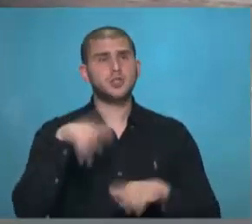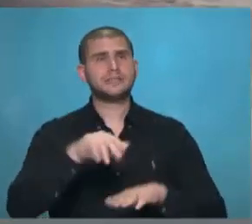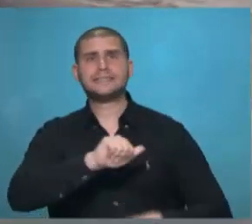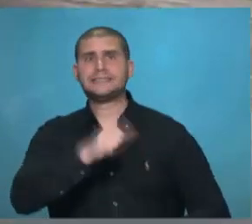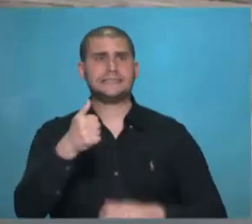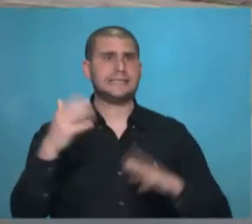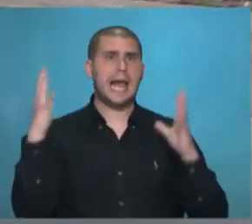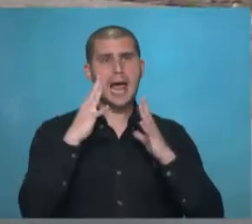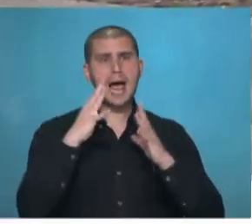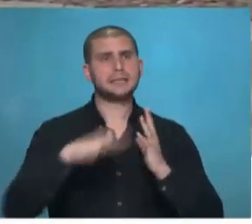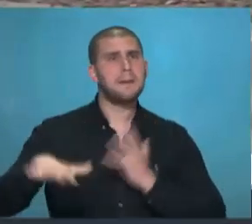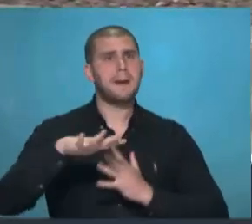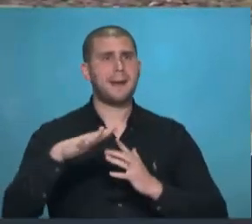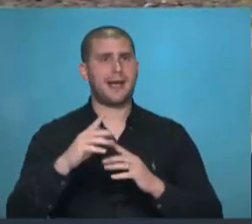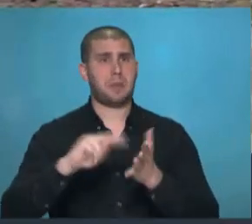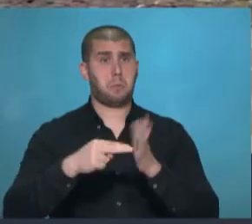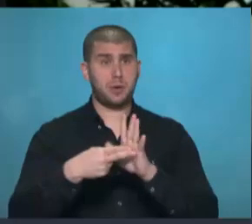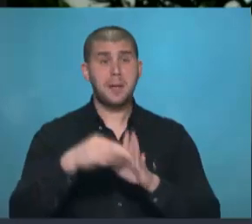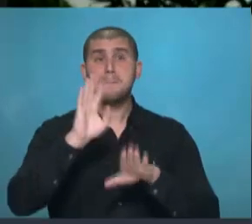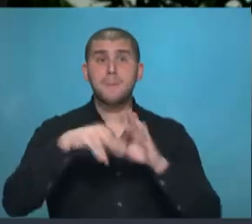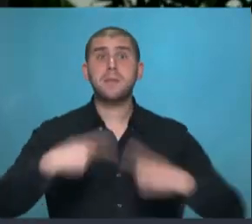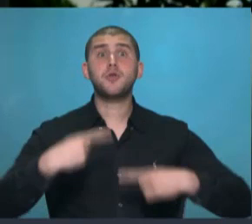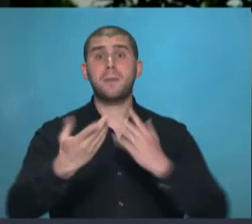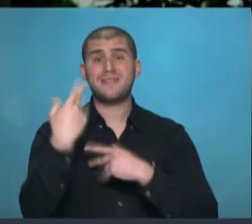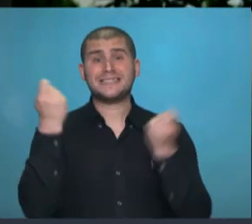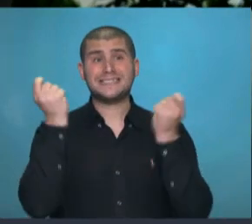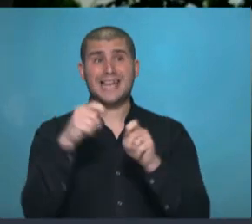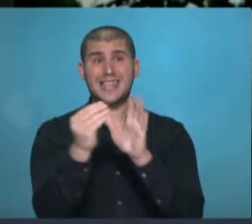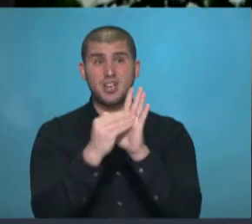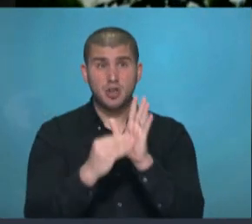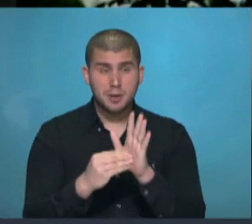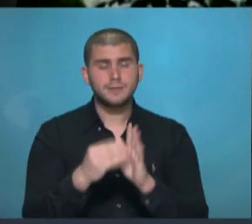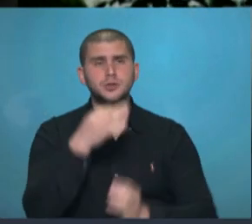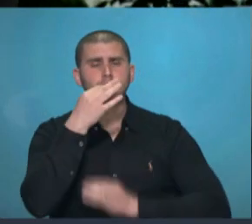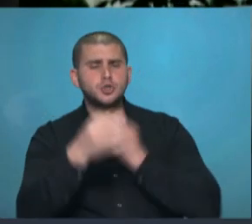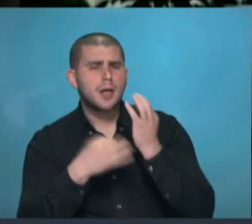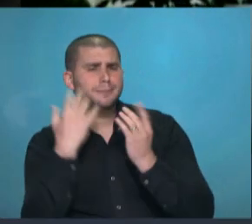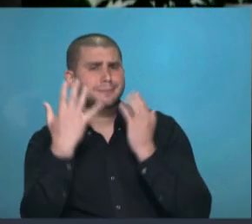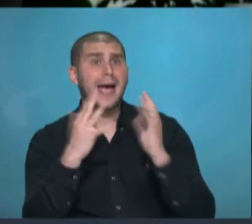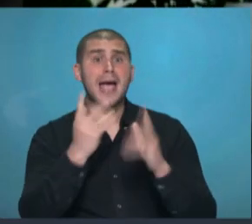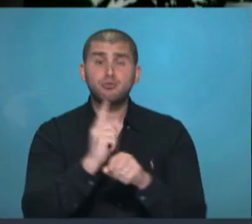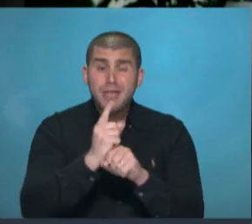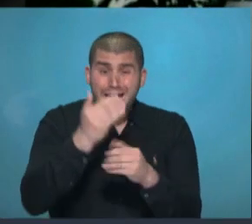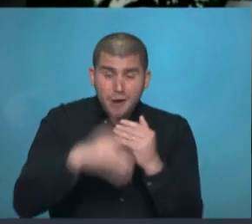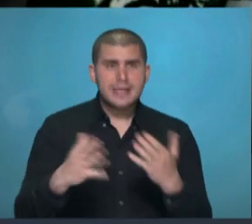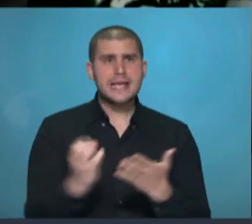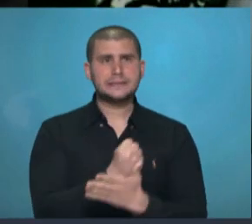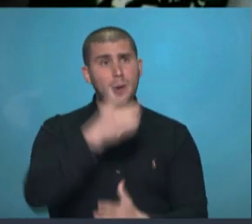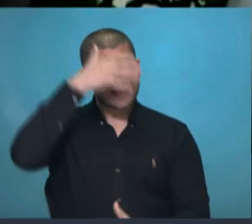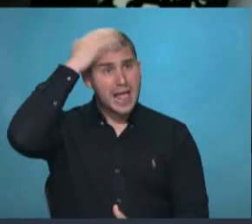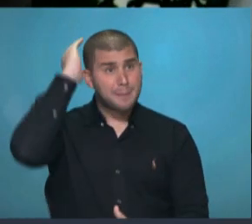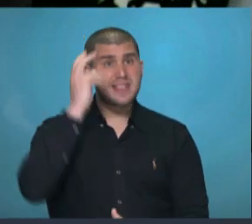הלחץ במערכת הפוליטית. פחות מיממה לסגירת הרשימות, והשאלה היא אם ברגע האחרון יצליחו לפיד